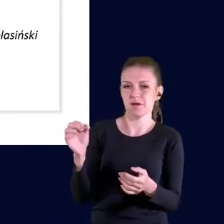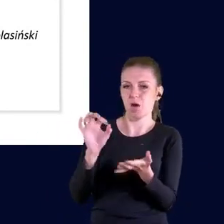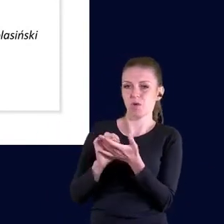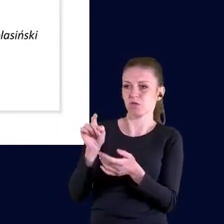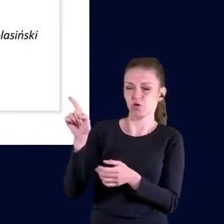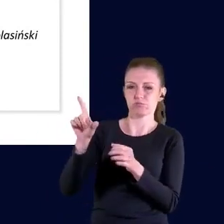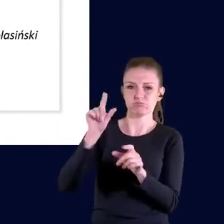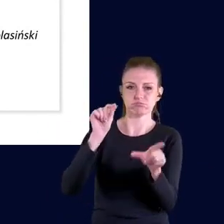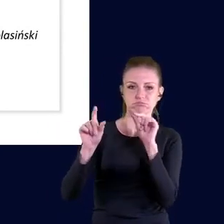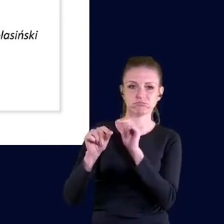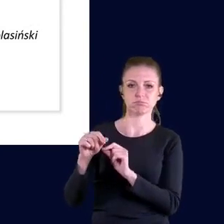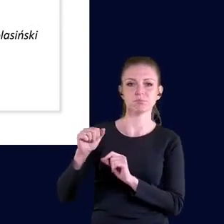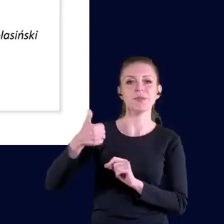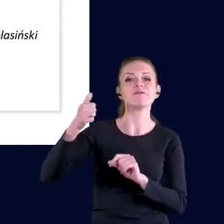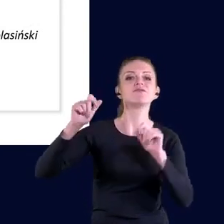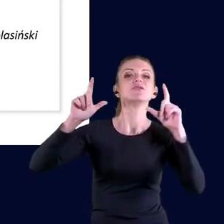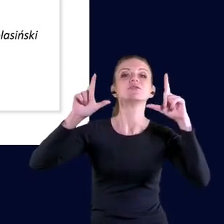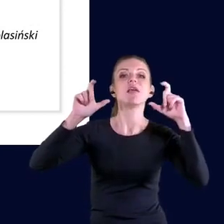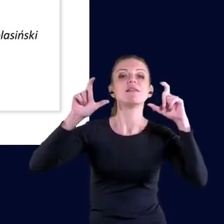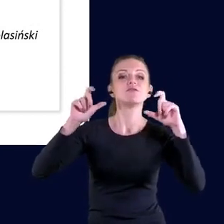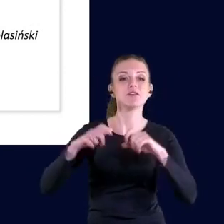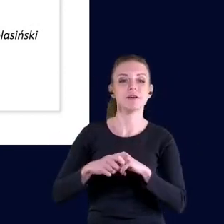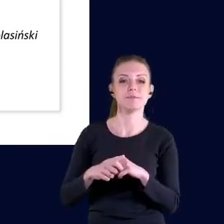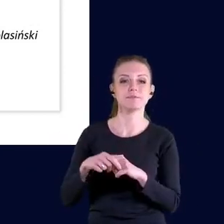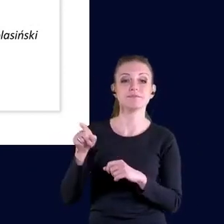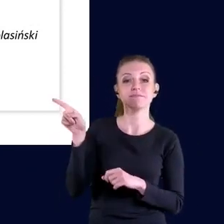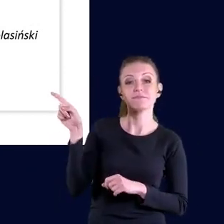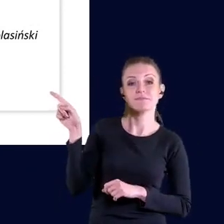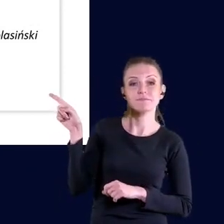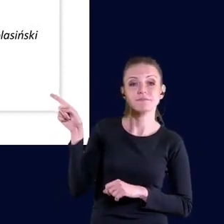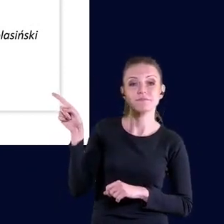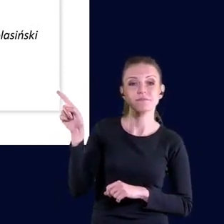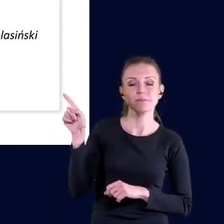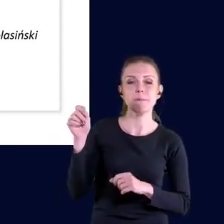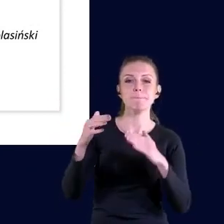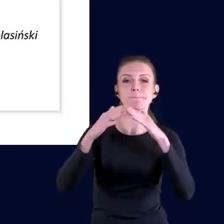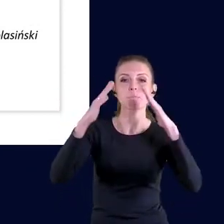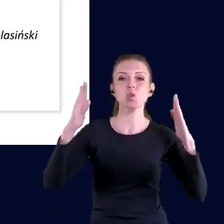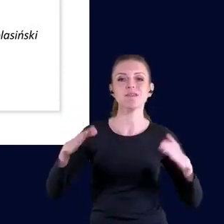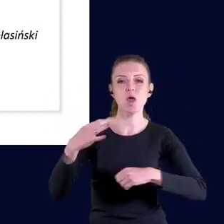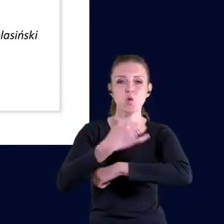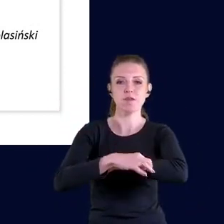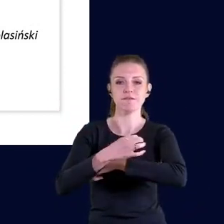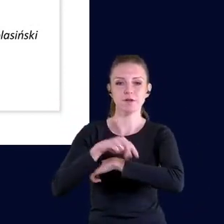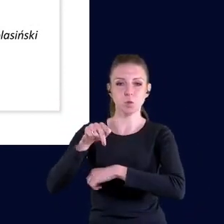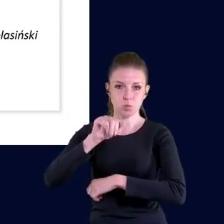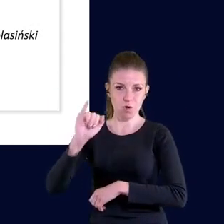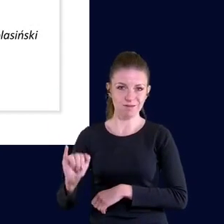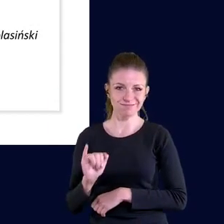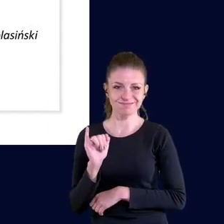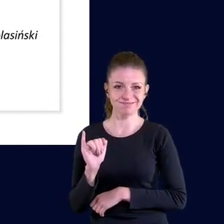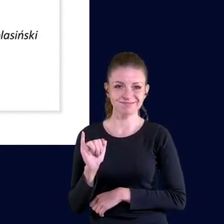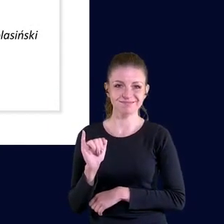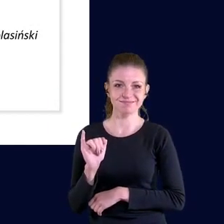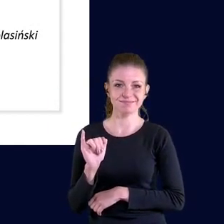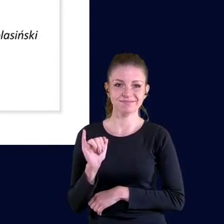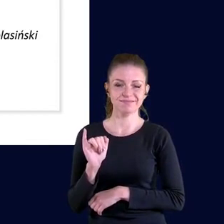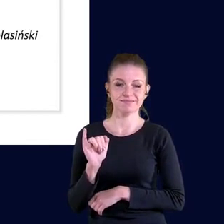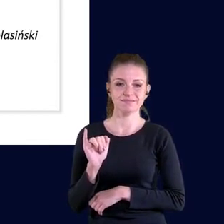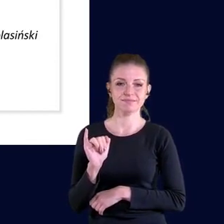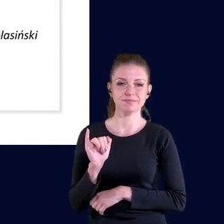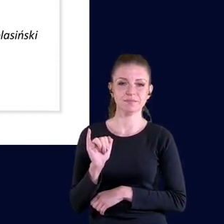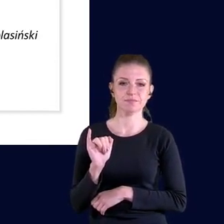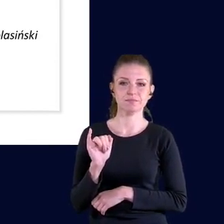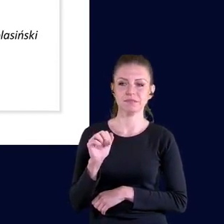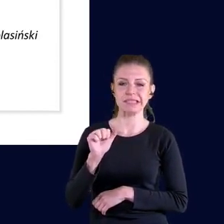pierwsza pierwsza fotografia to jest fotografia przedstawiająca jeden z budynków Uniwersytetu Jagiellońskiego który dostał przed